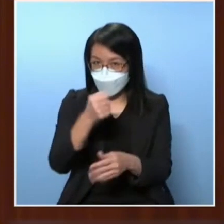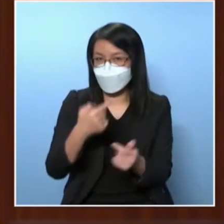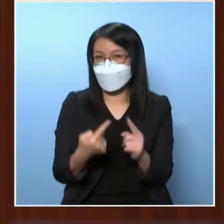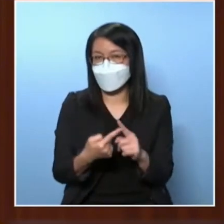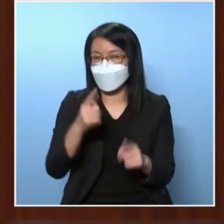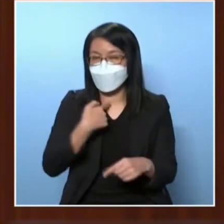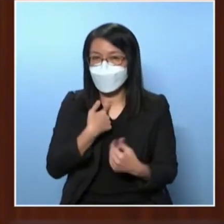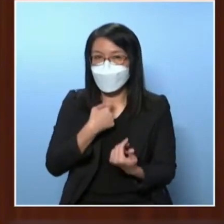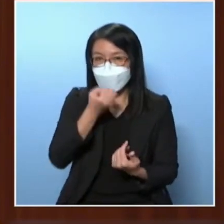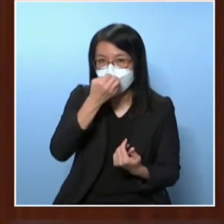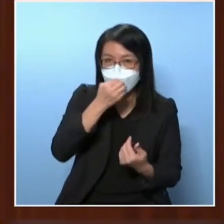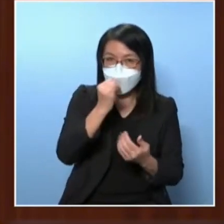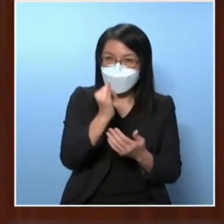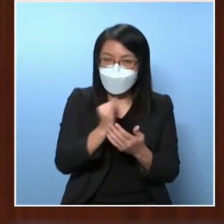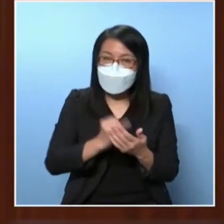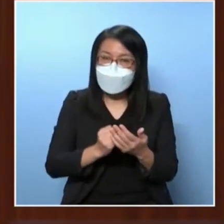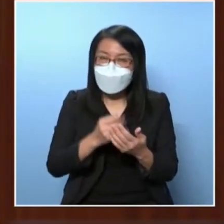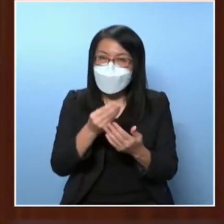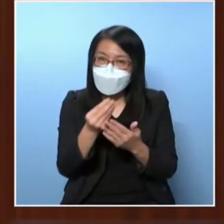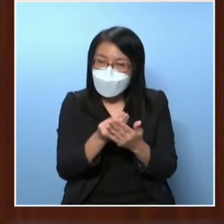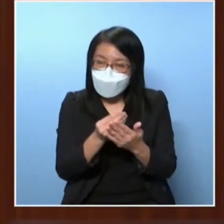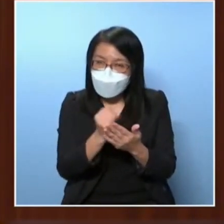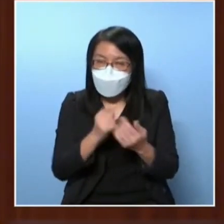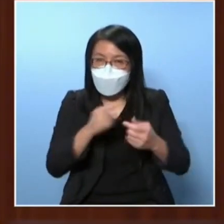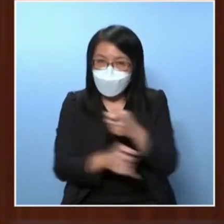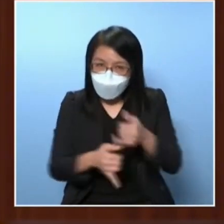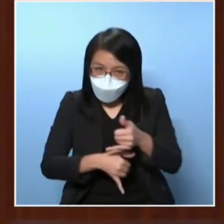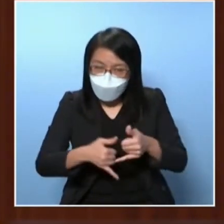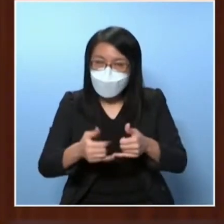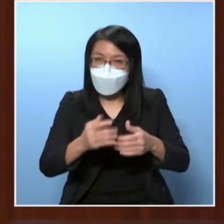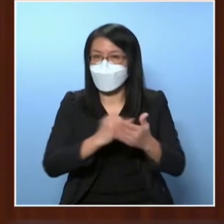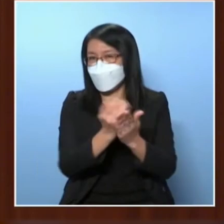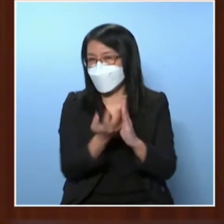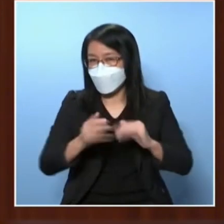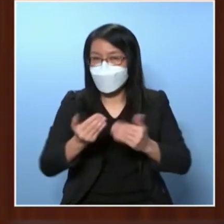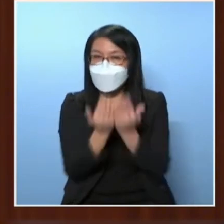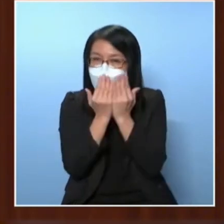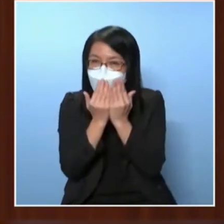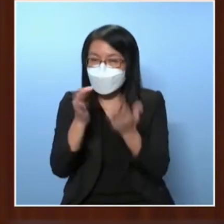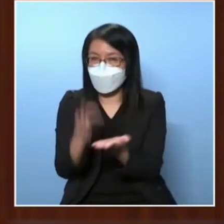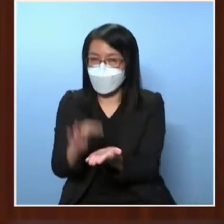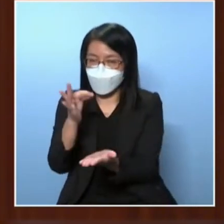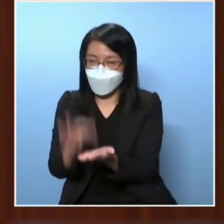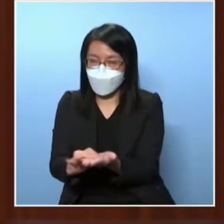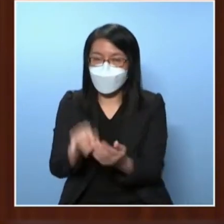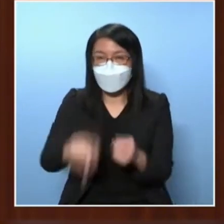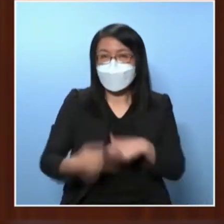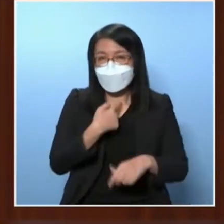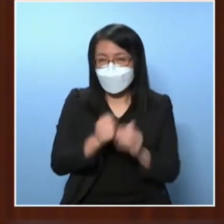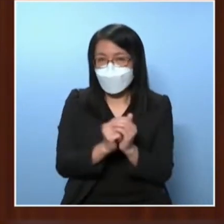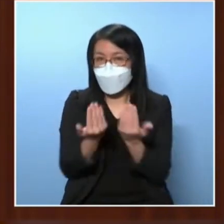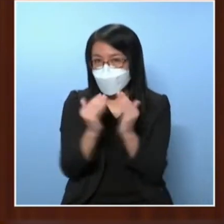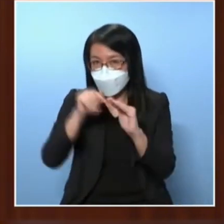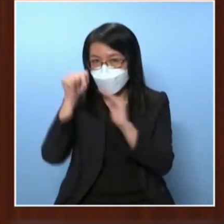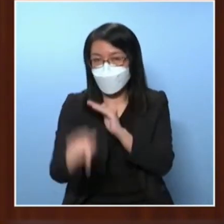香港演藝學院是亞洲排名第一的表演藝術高等學府，我們已經要求學